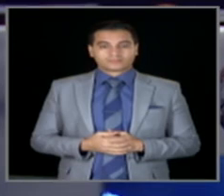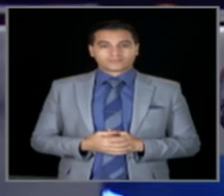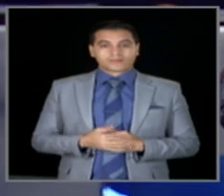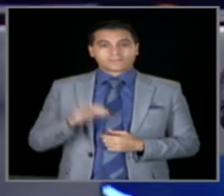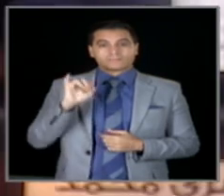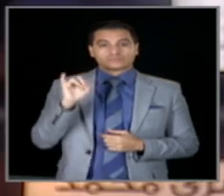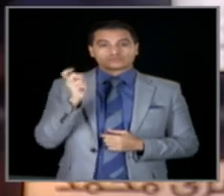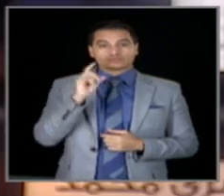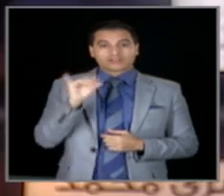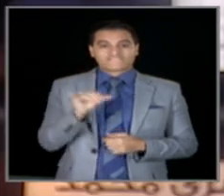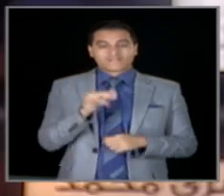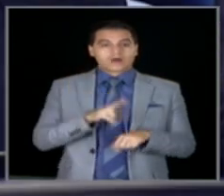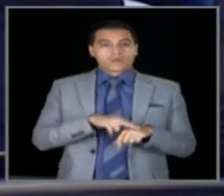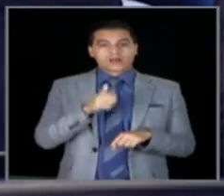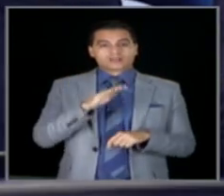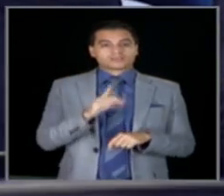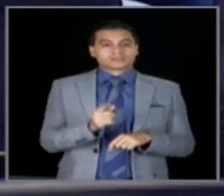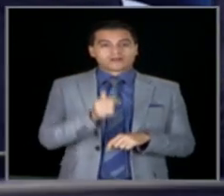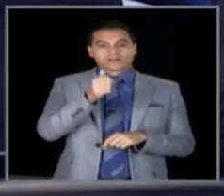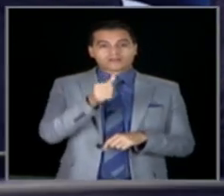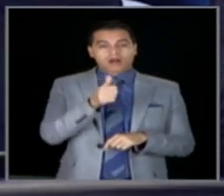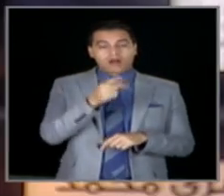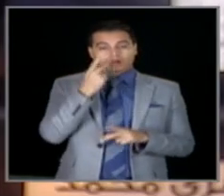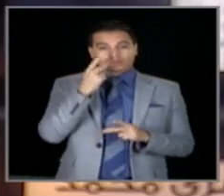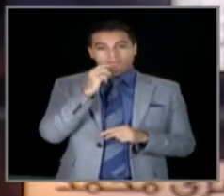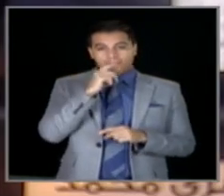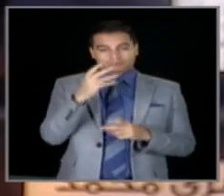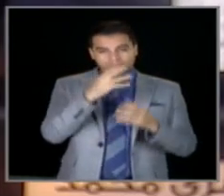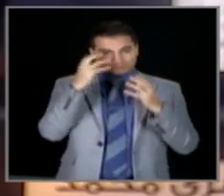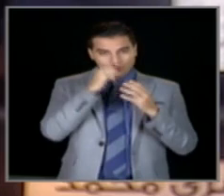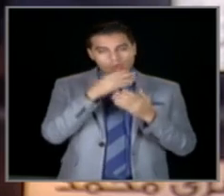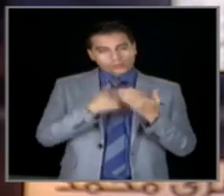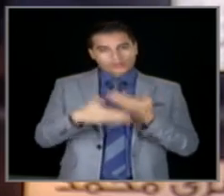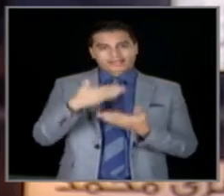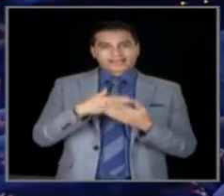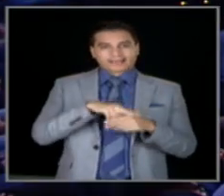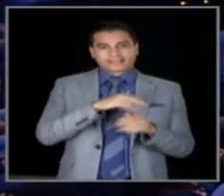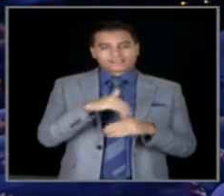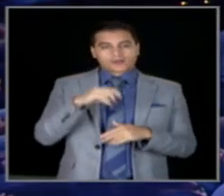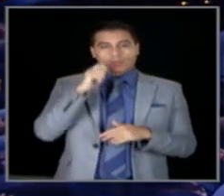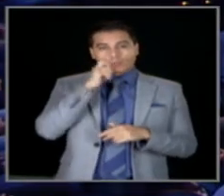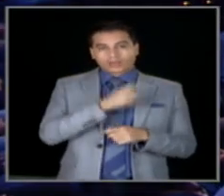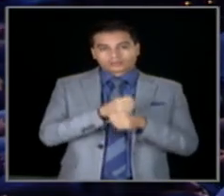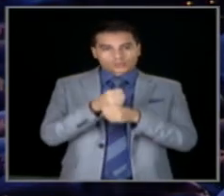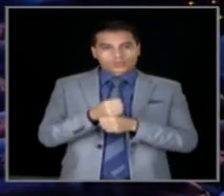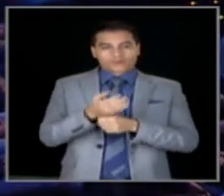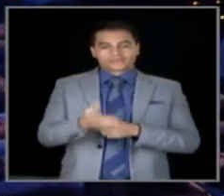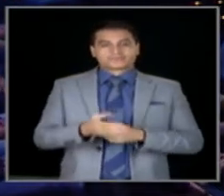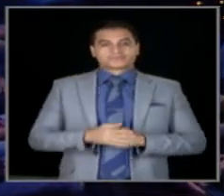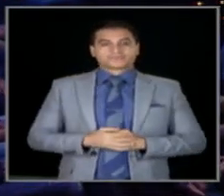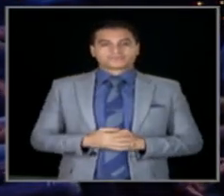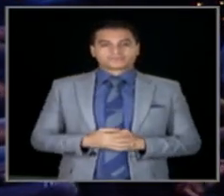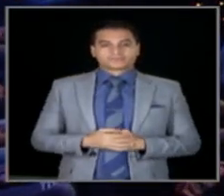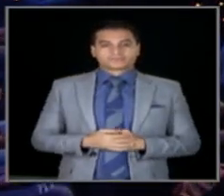مصطفى وإسراء، إسراء ومصطفى. إسراء هتروح تسمع أغنية وترجع لنا تاني، مصطفى تعالى مكاني.